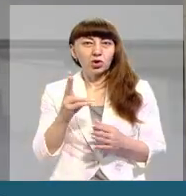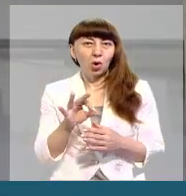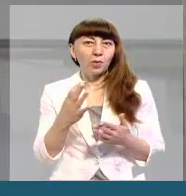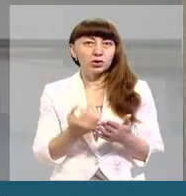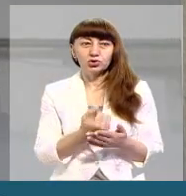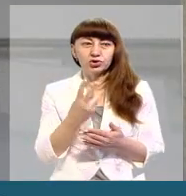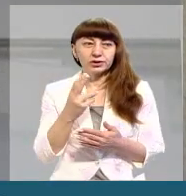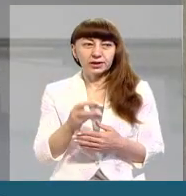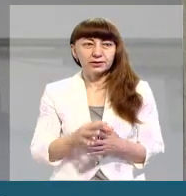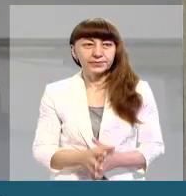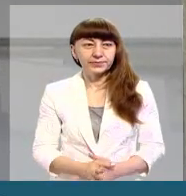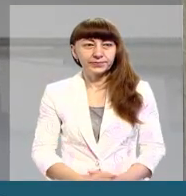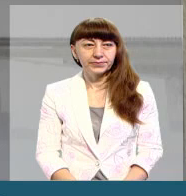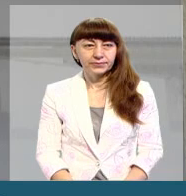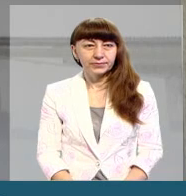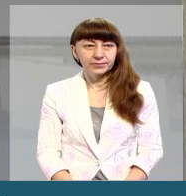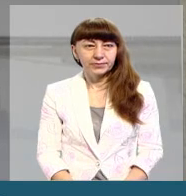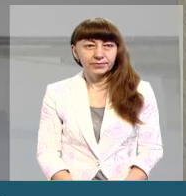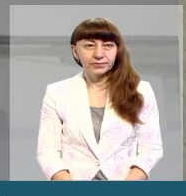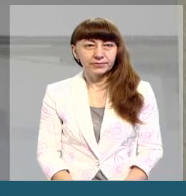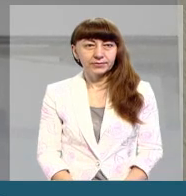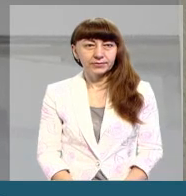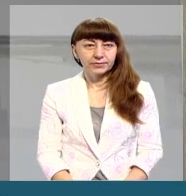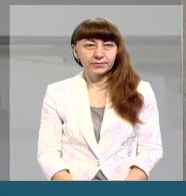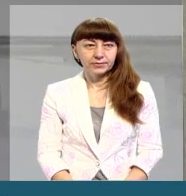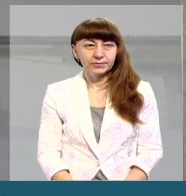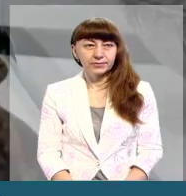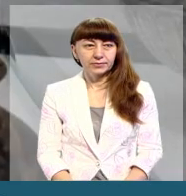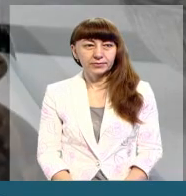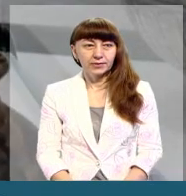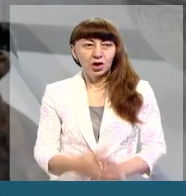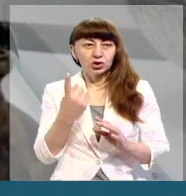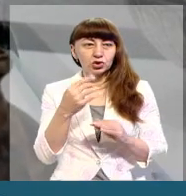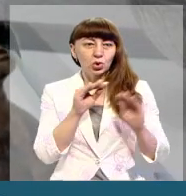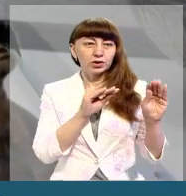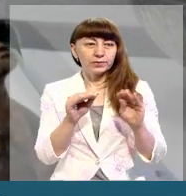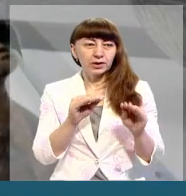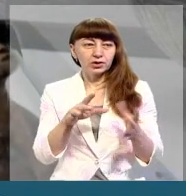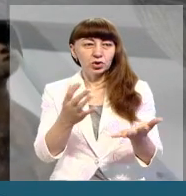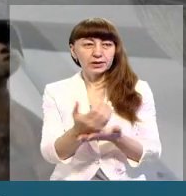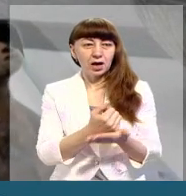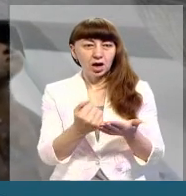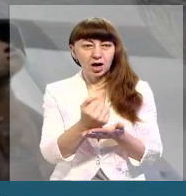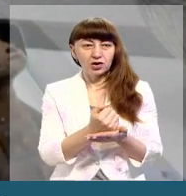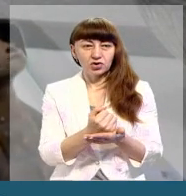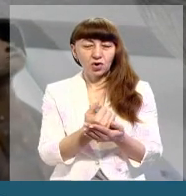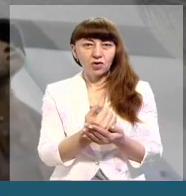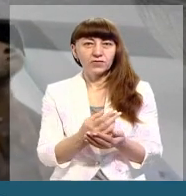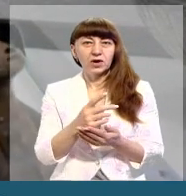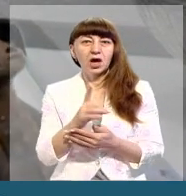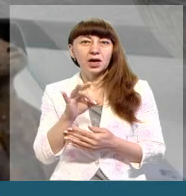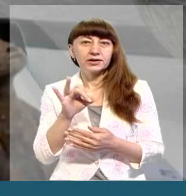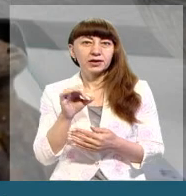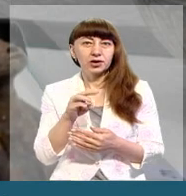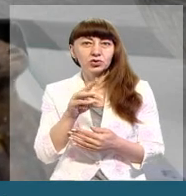ашылуында. Көрмеге Әзірет Сұлтан музей қорығы қорында сақталған 100-ден астам жәдігерлер қойылды. Олардың қатарында көне Түркістан